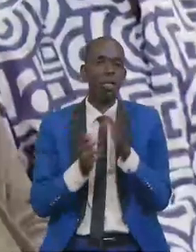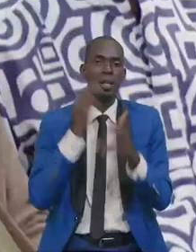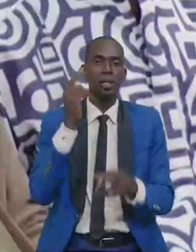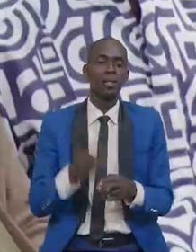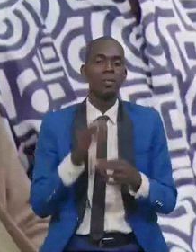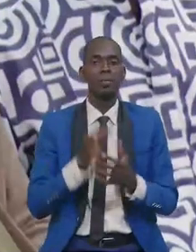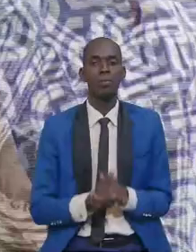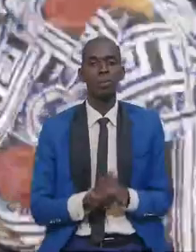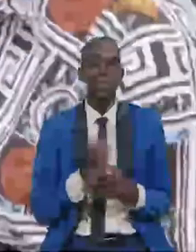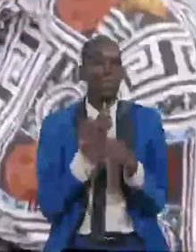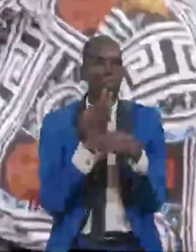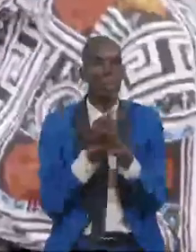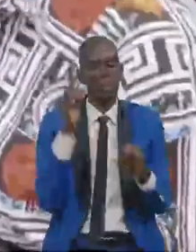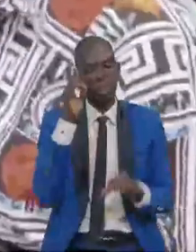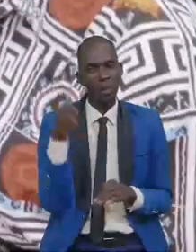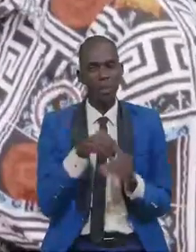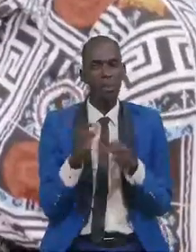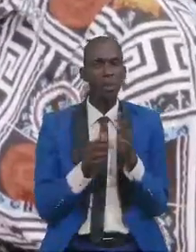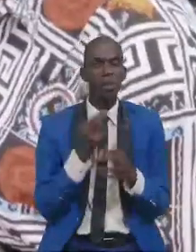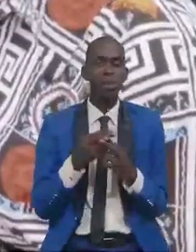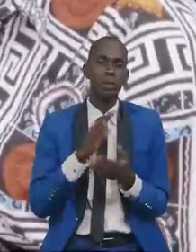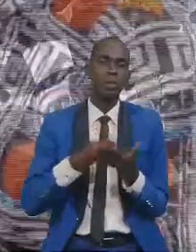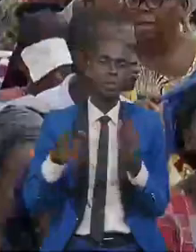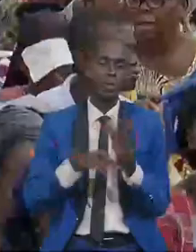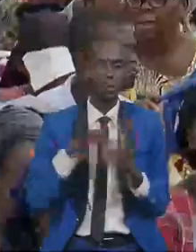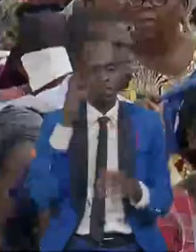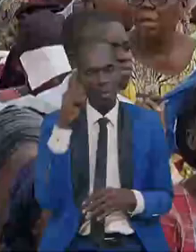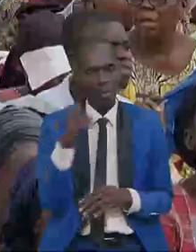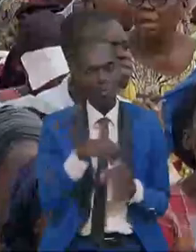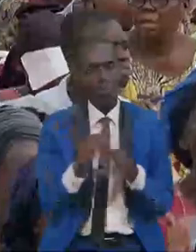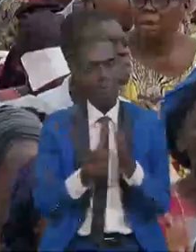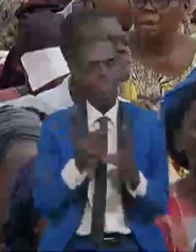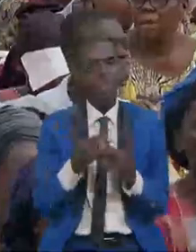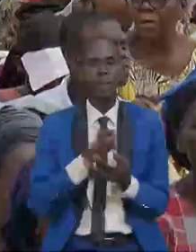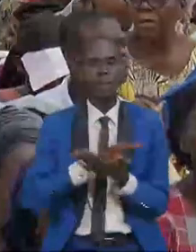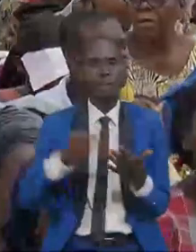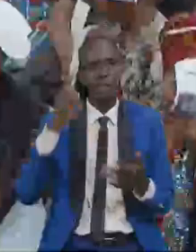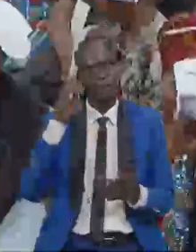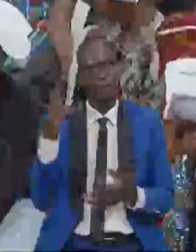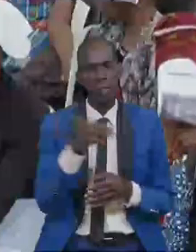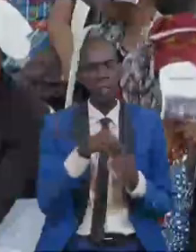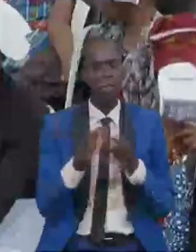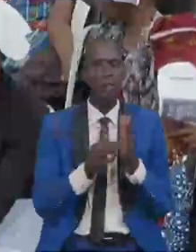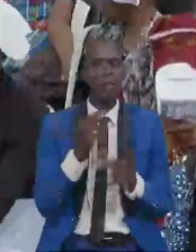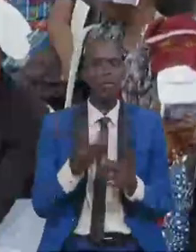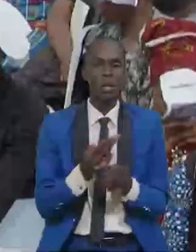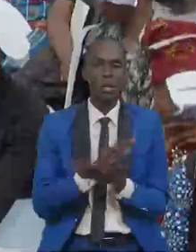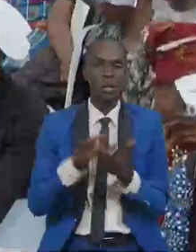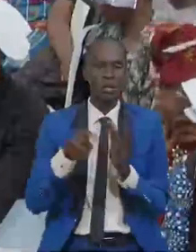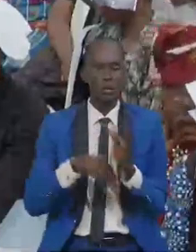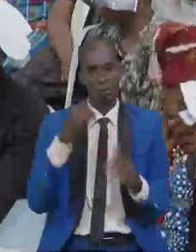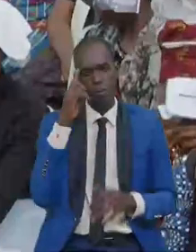Toutes les bonnes choses sont venues pour vous. La libération, le pardon, la sanctification, la